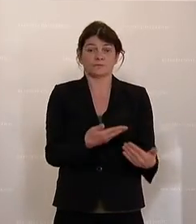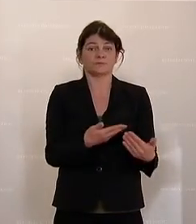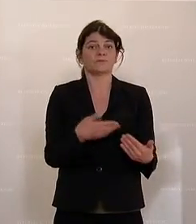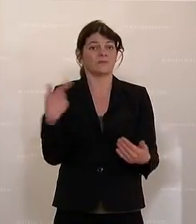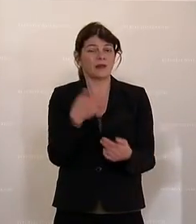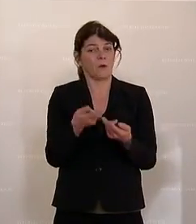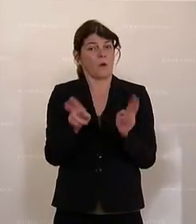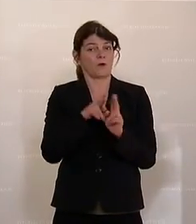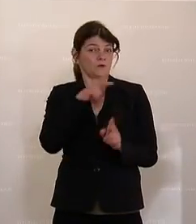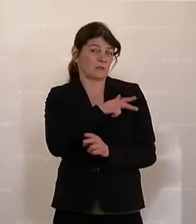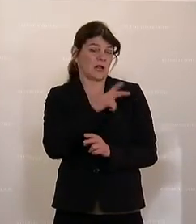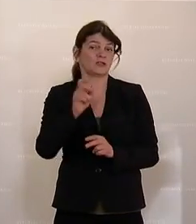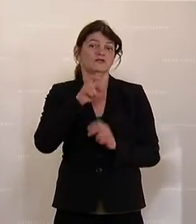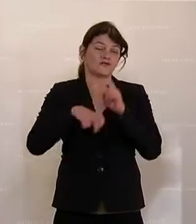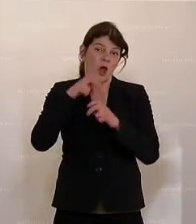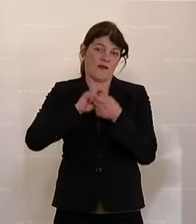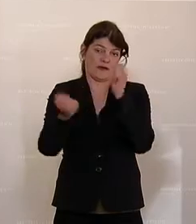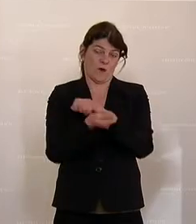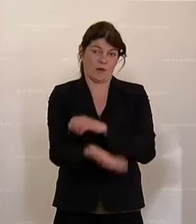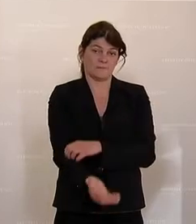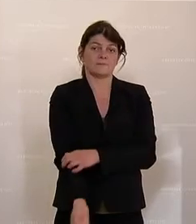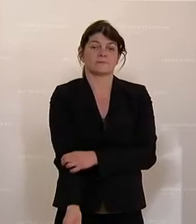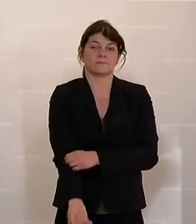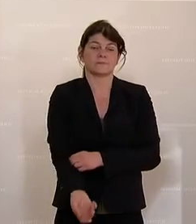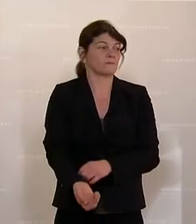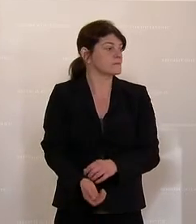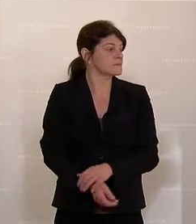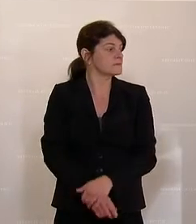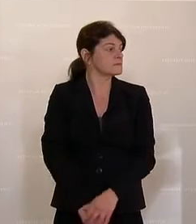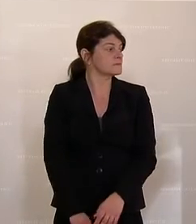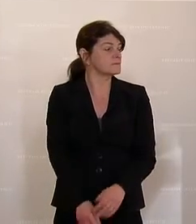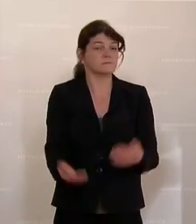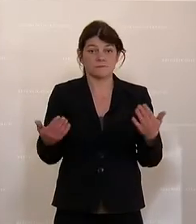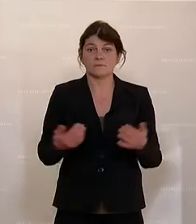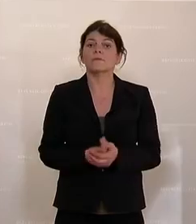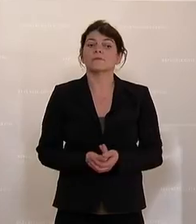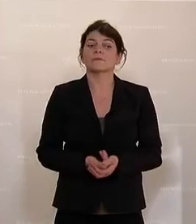ökosozialen Steuerreform. Ja, sicher.